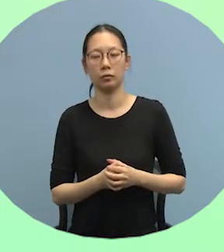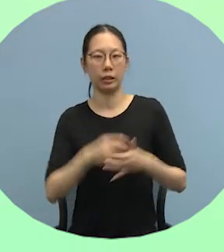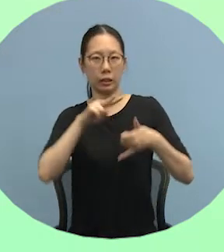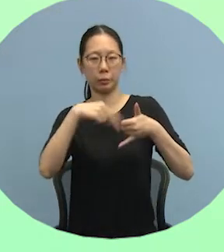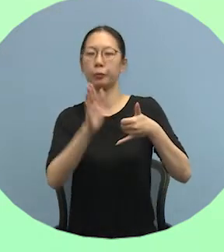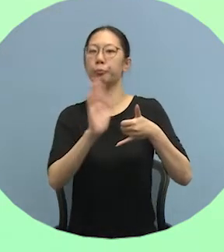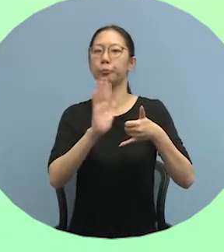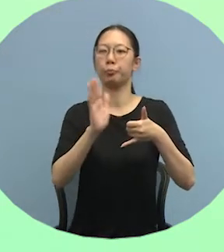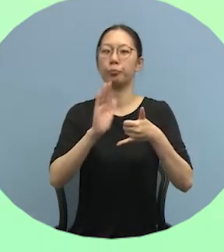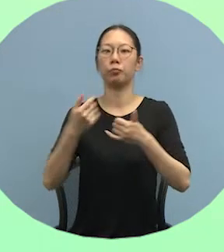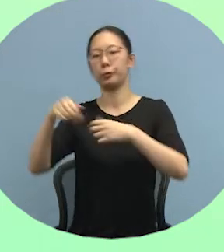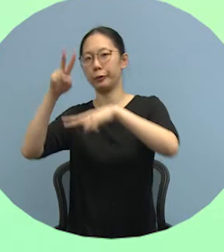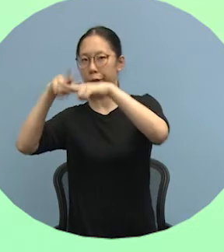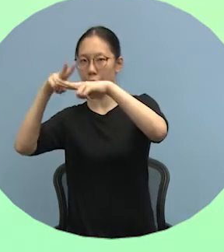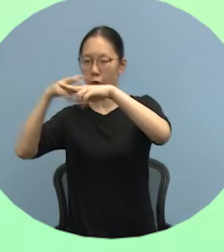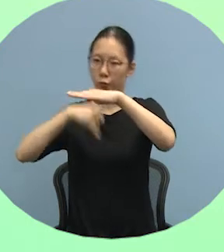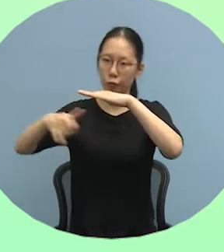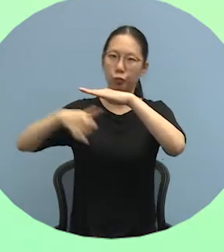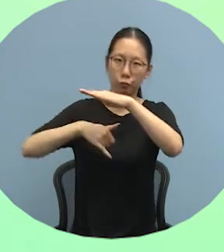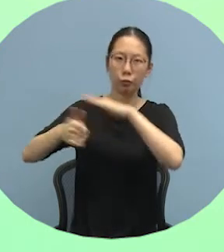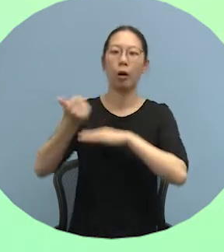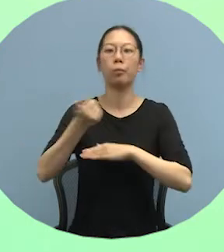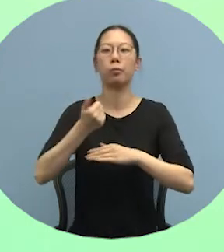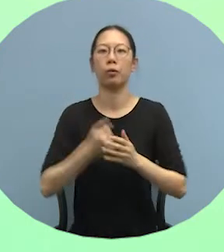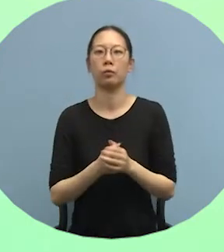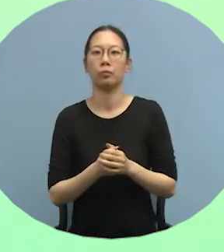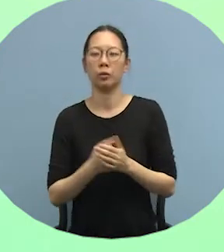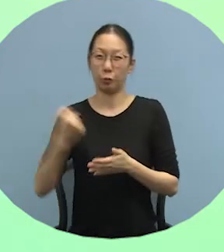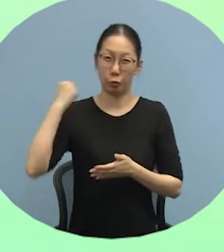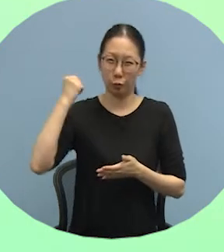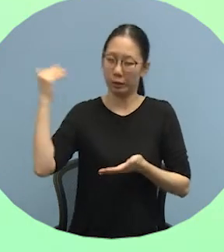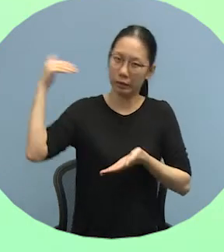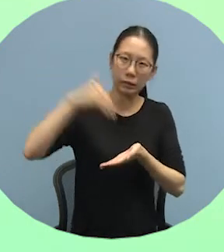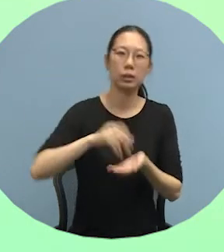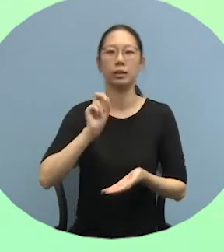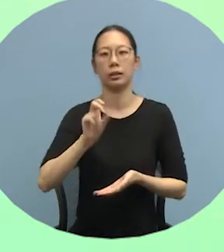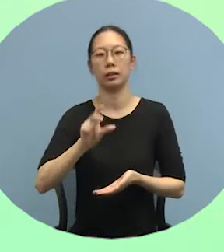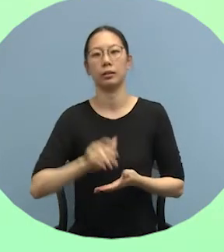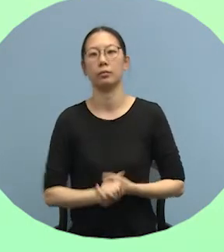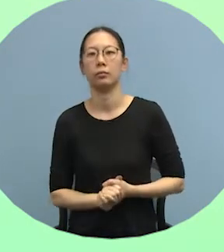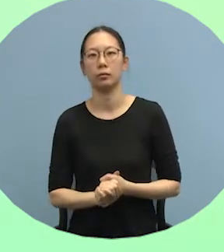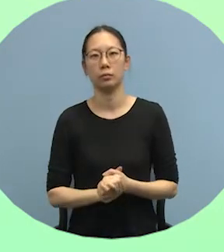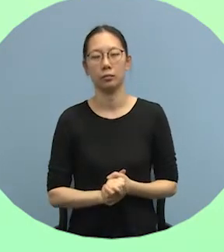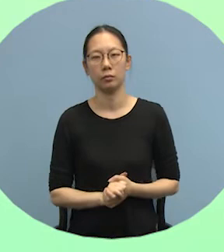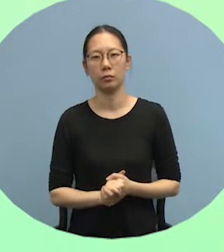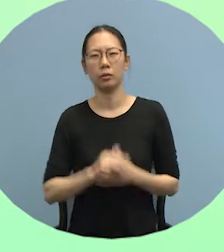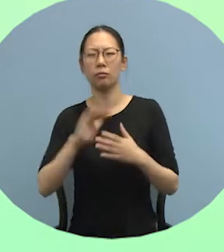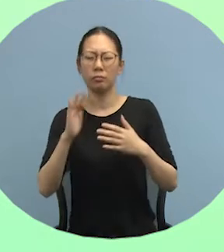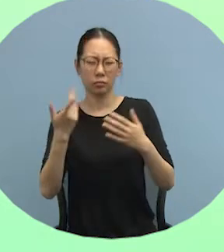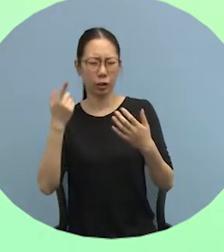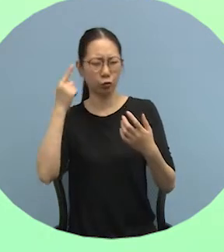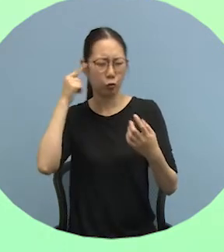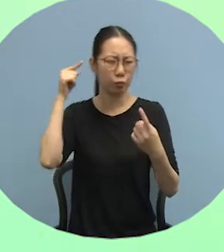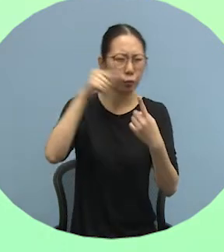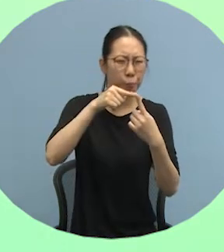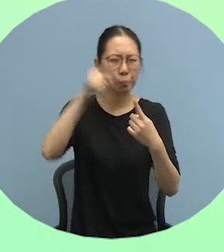可以免檢疫回到內地，努力呢從來都沒有鬆懈的。但你說現在的目標